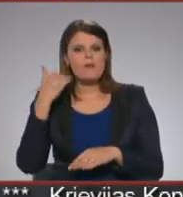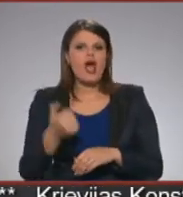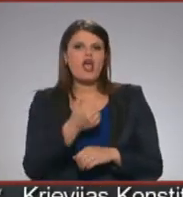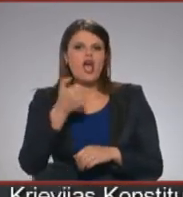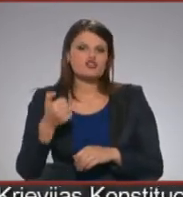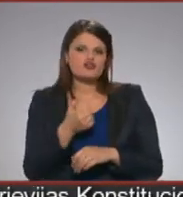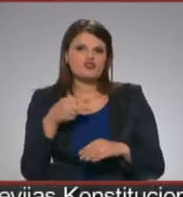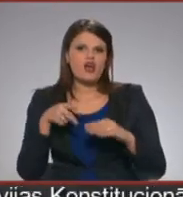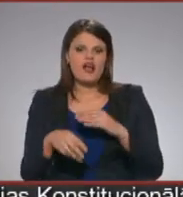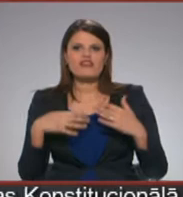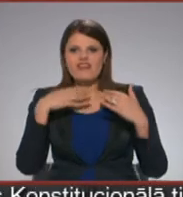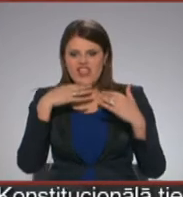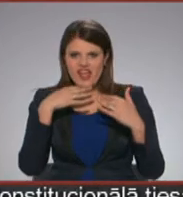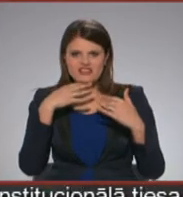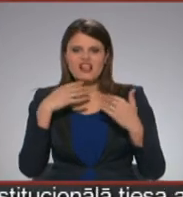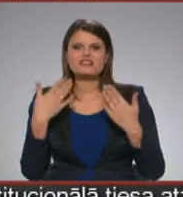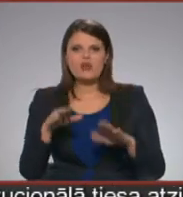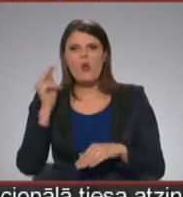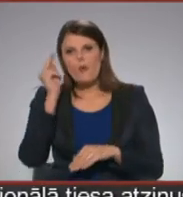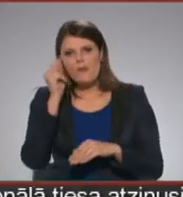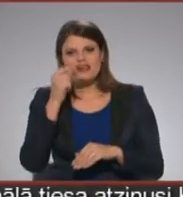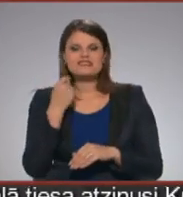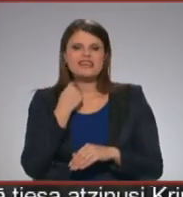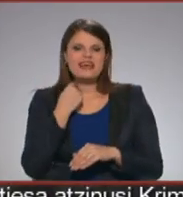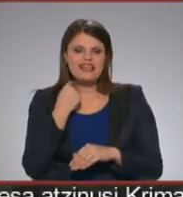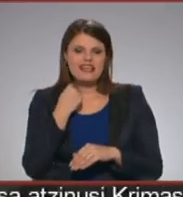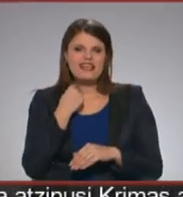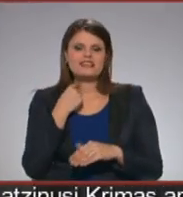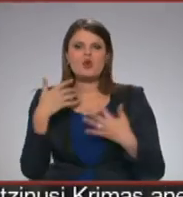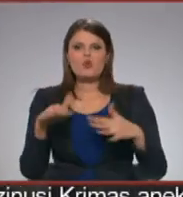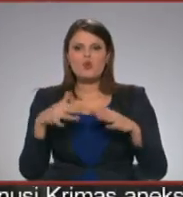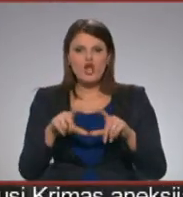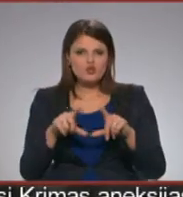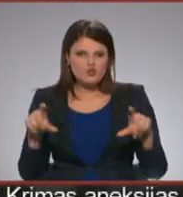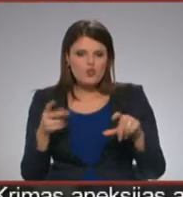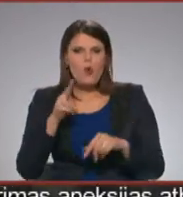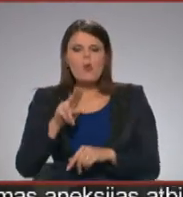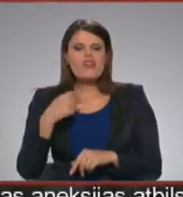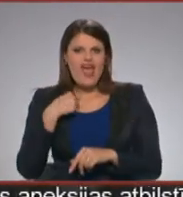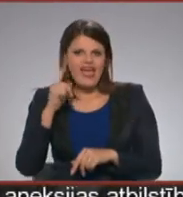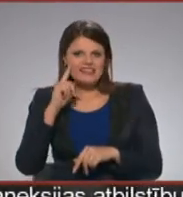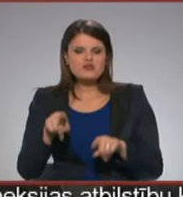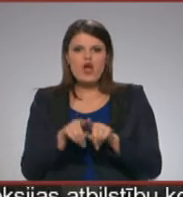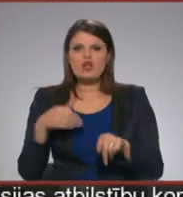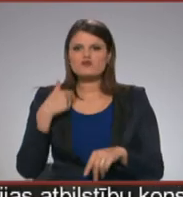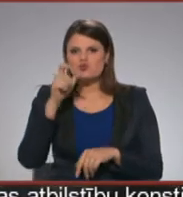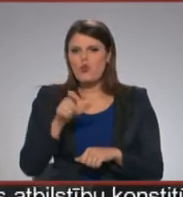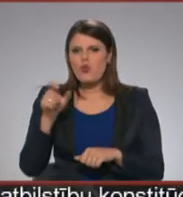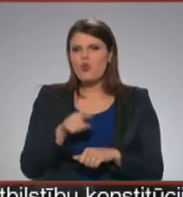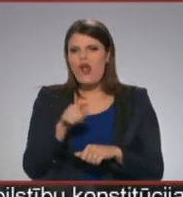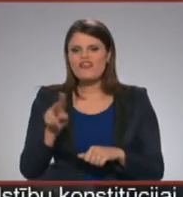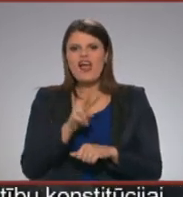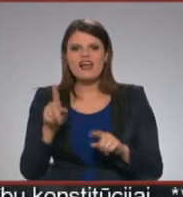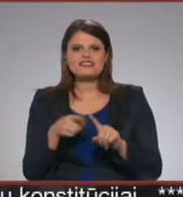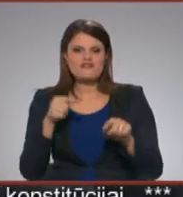gada 9. Klases jau mācās Rīgas jūras skolā. Un es zinu, ka arī skolnieki, kas mums vēl